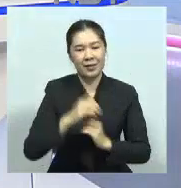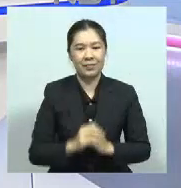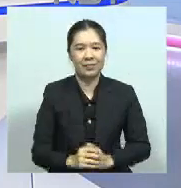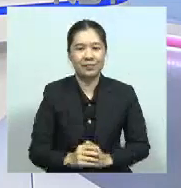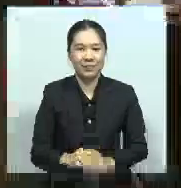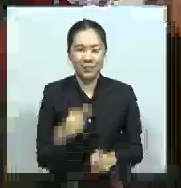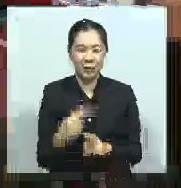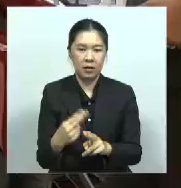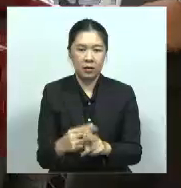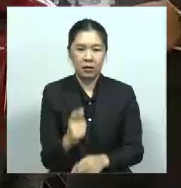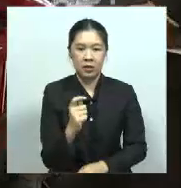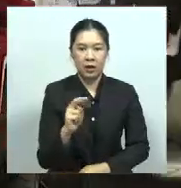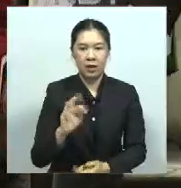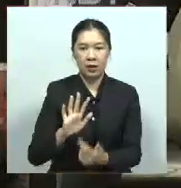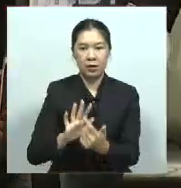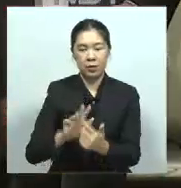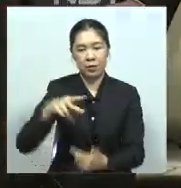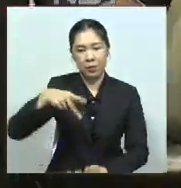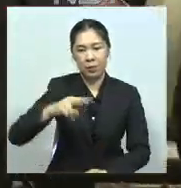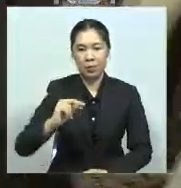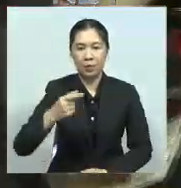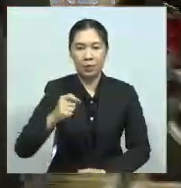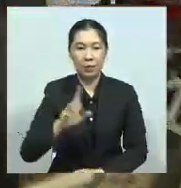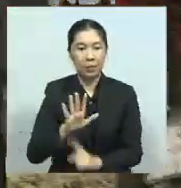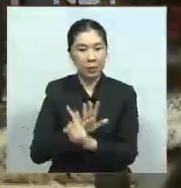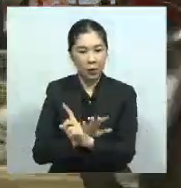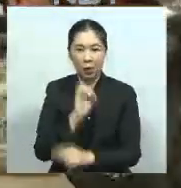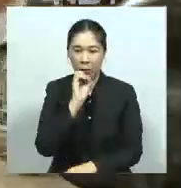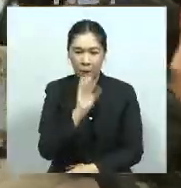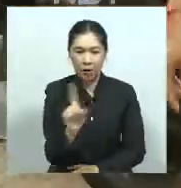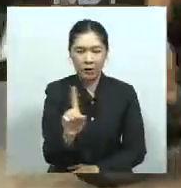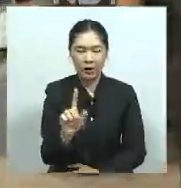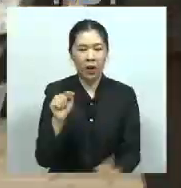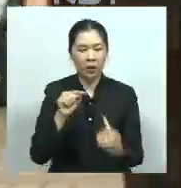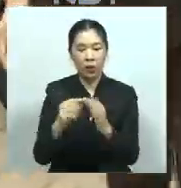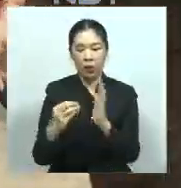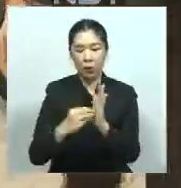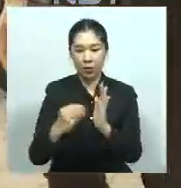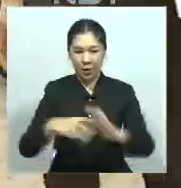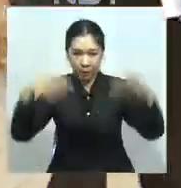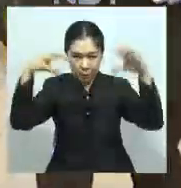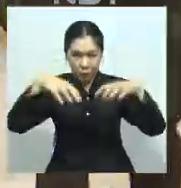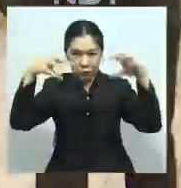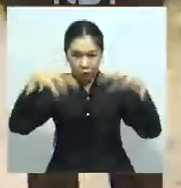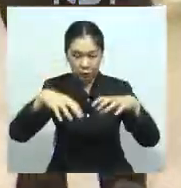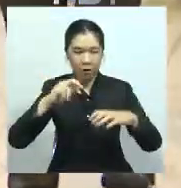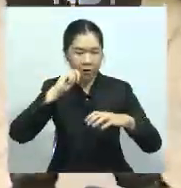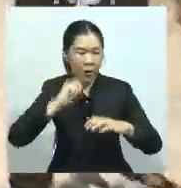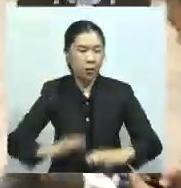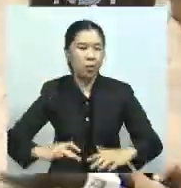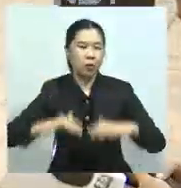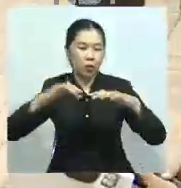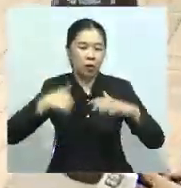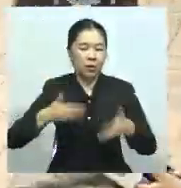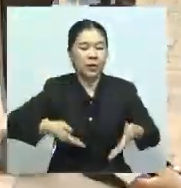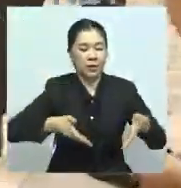พลเอกอนุพงษ์เผ่าจินดารัฐมนตรีว่าการกระทรวงมหาดไทยกล่าวถึงกรณีที่มีฝนตกหนักในพื้นที่กรุงเทพมหานครและเกิดน้ำท่วมขังบน